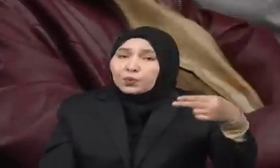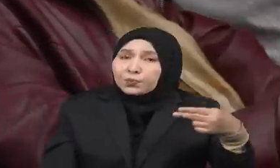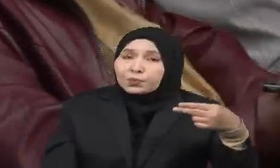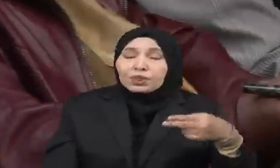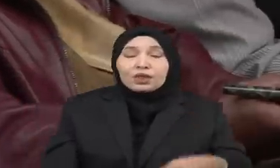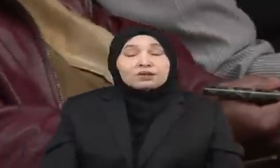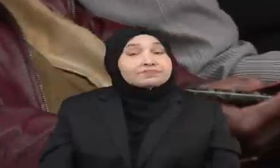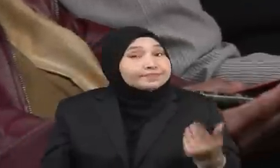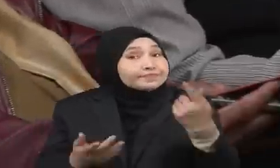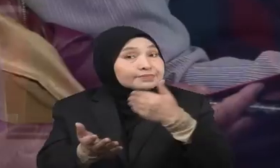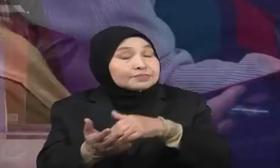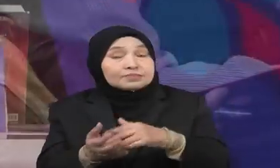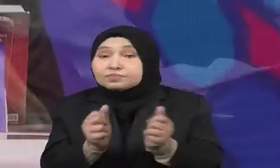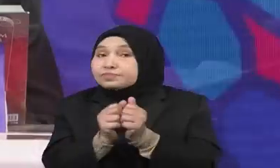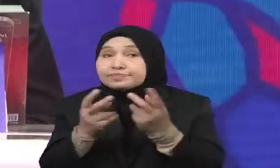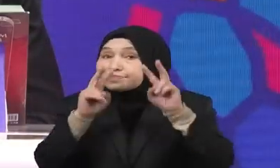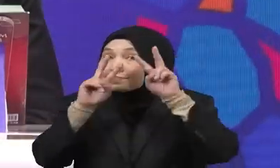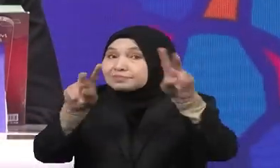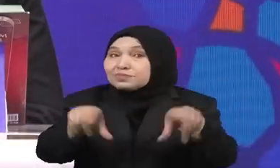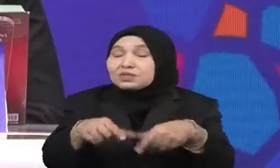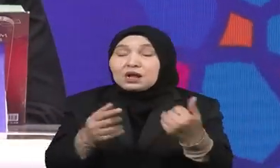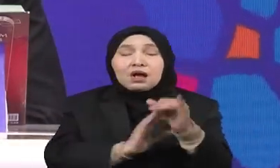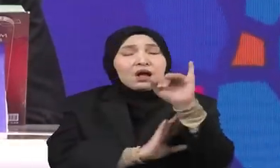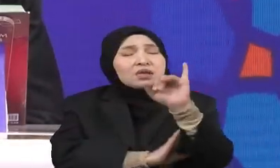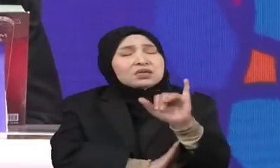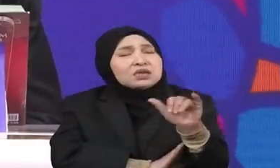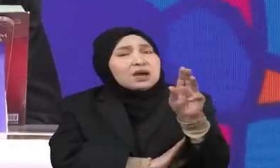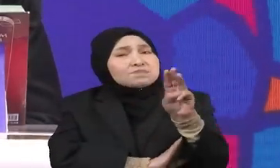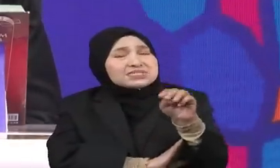sekali lagi tanpa melihat mushaf yang